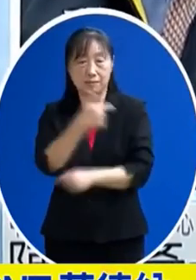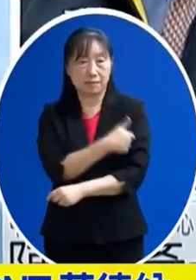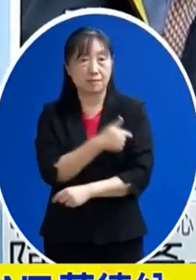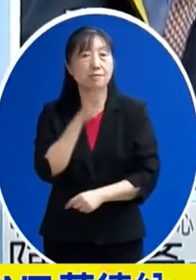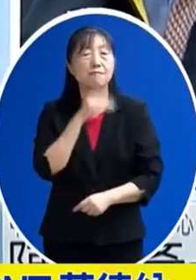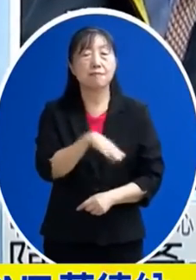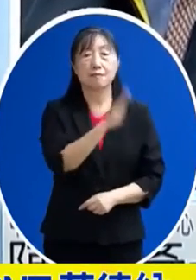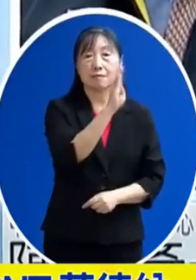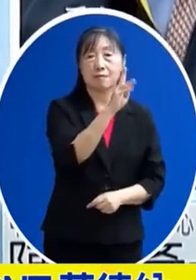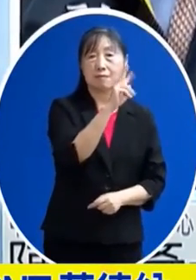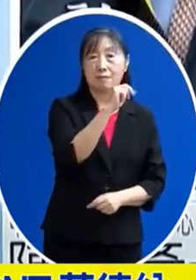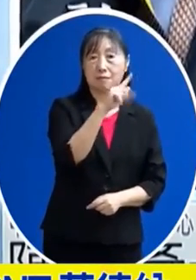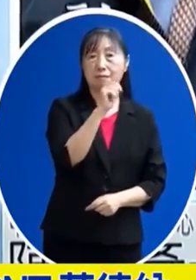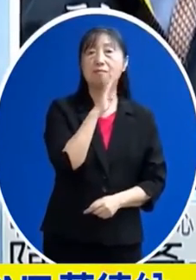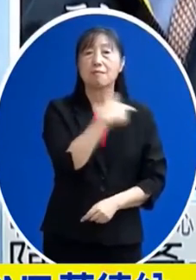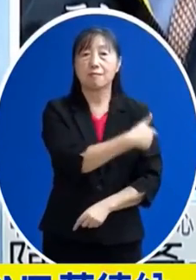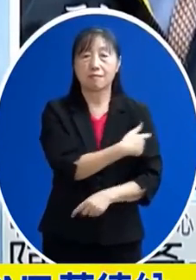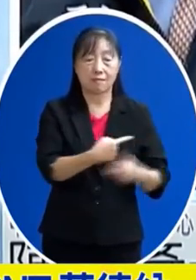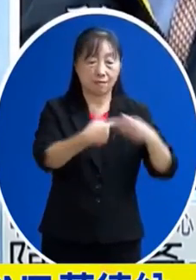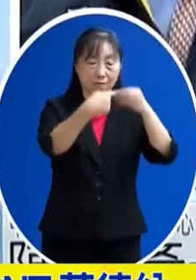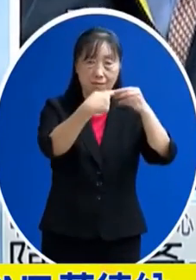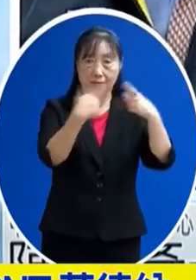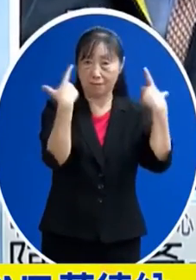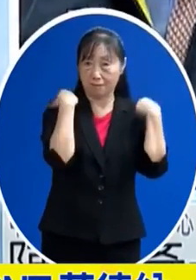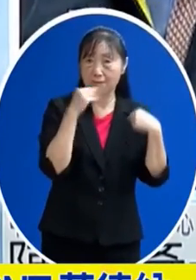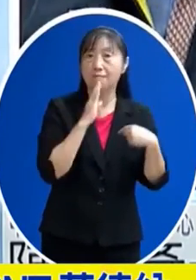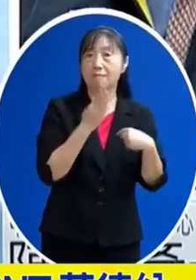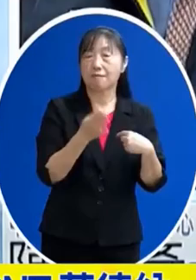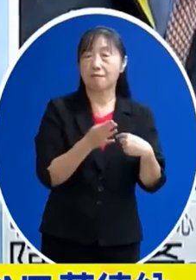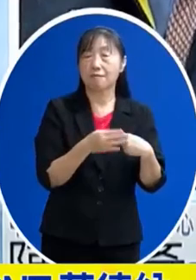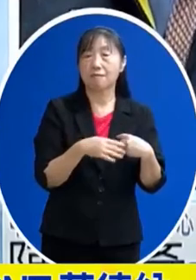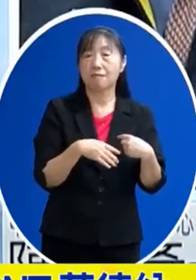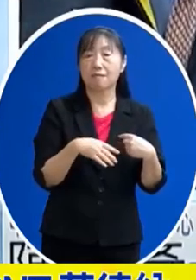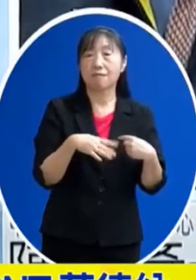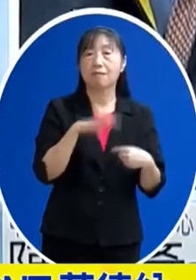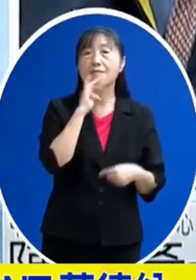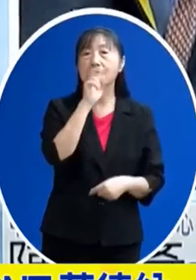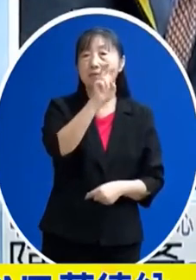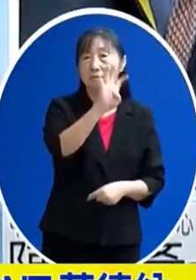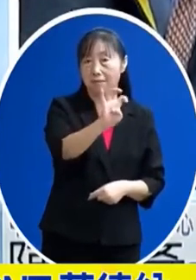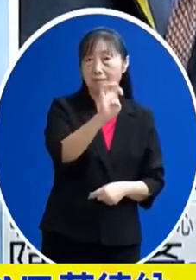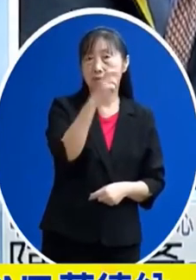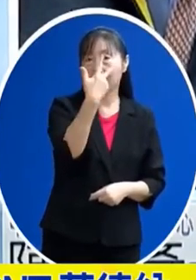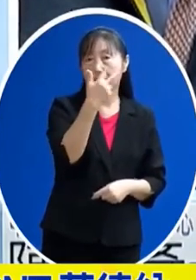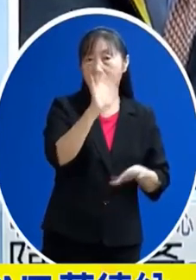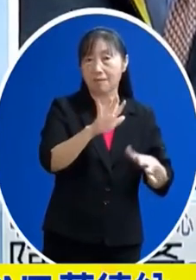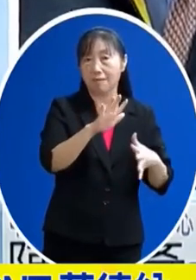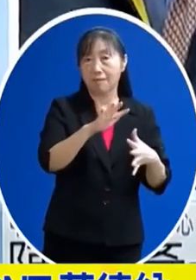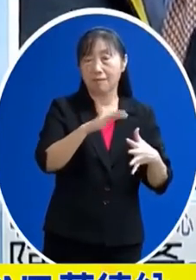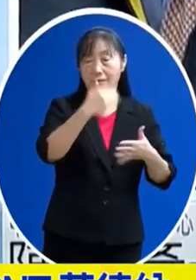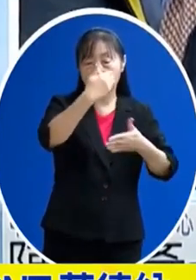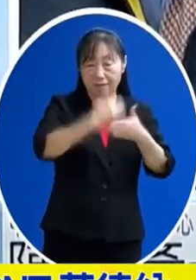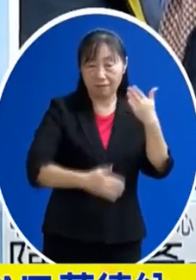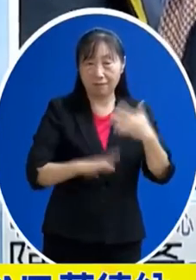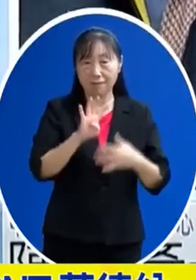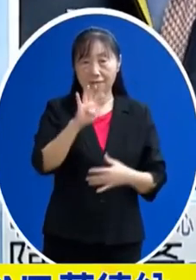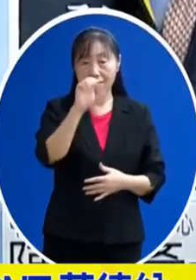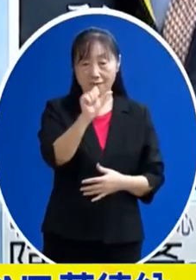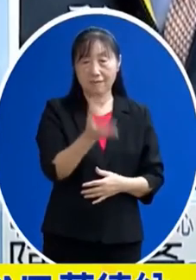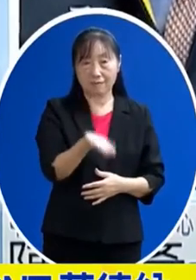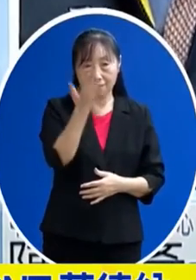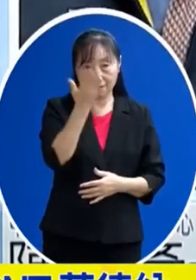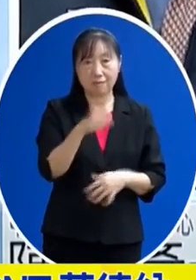们在 BNT 的第一剂，我们在原来的部分是开放到47岁，我们这一次呢调整到45岁以